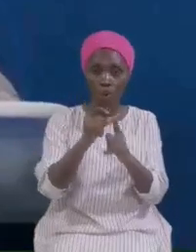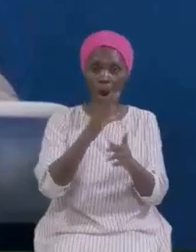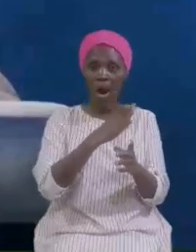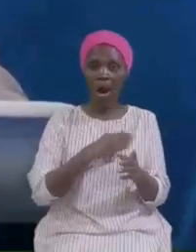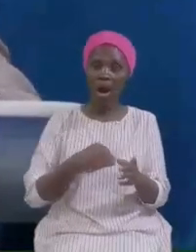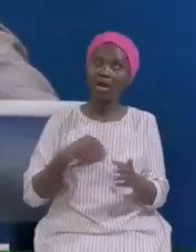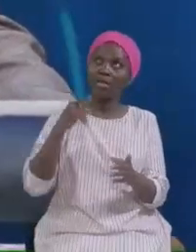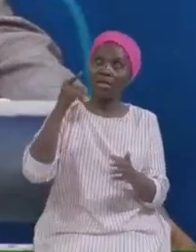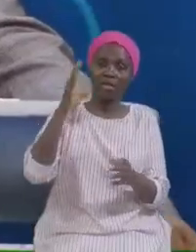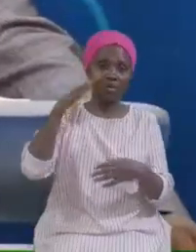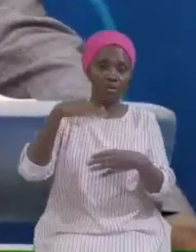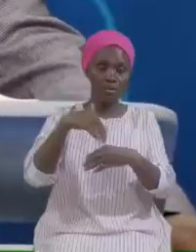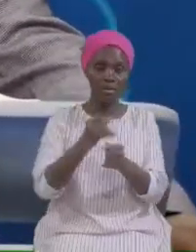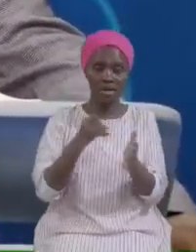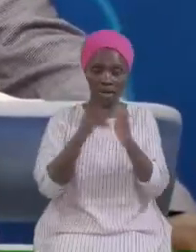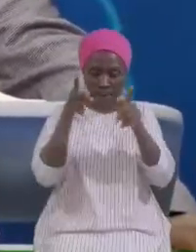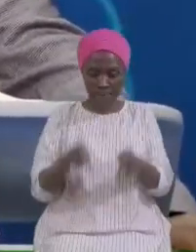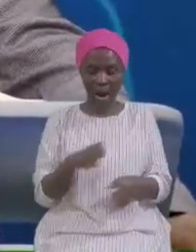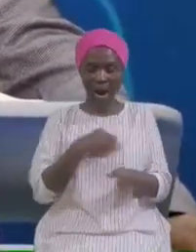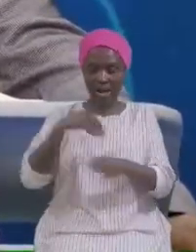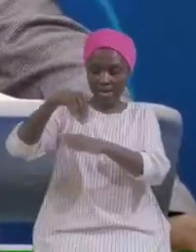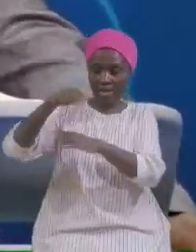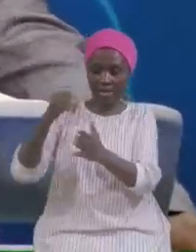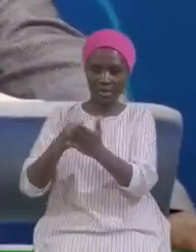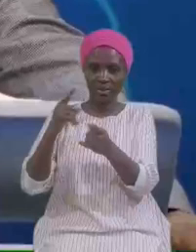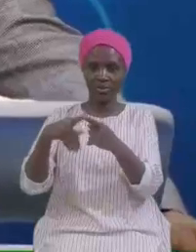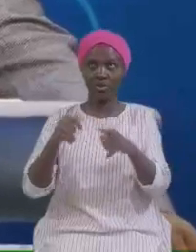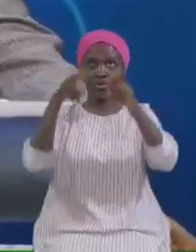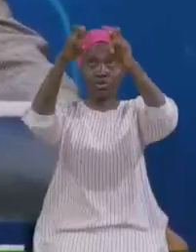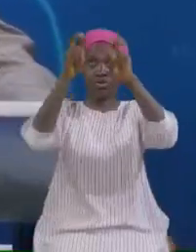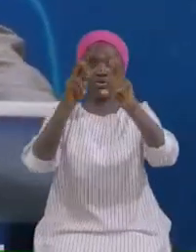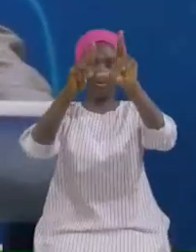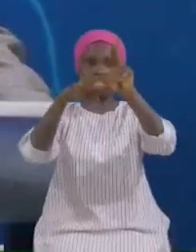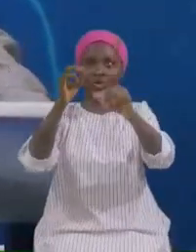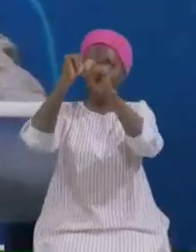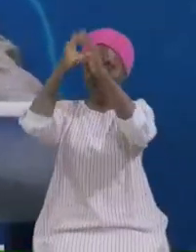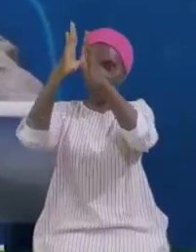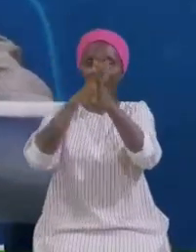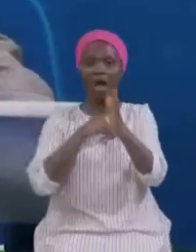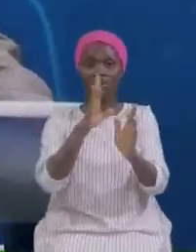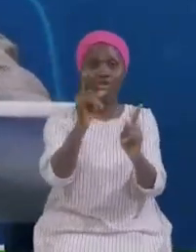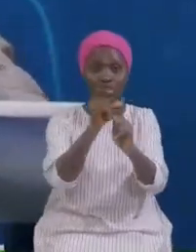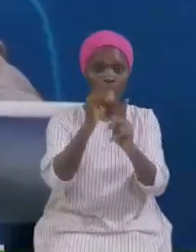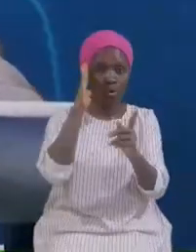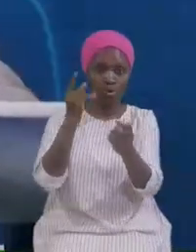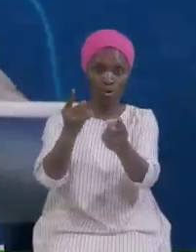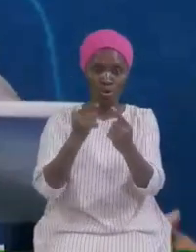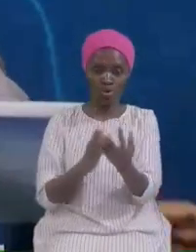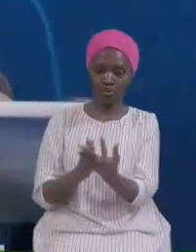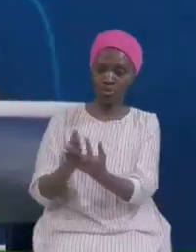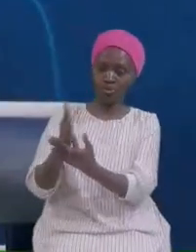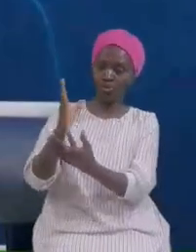et il les rendra personnelles et les enverra au trône du Père. Et tes paroles reviendront par